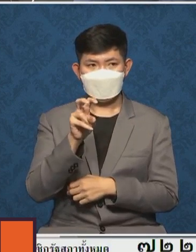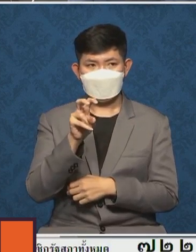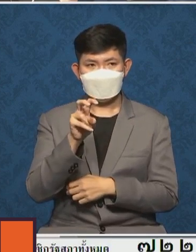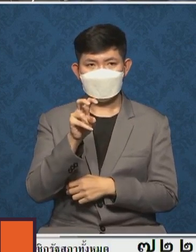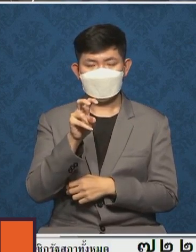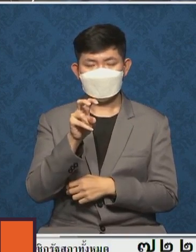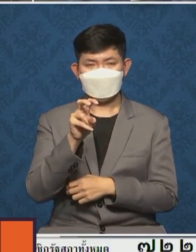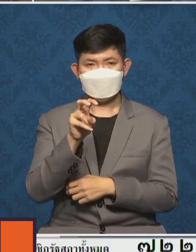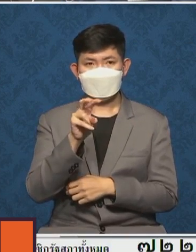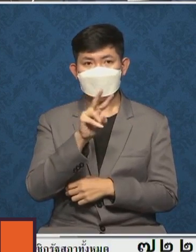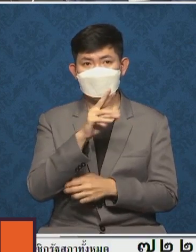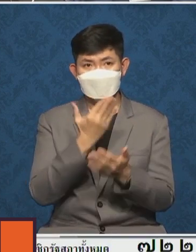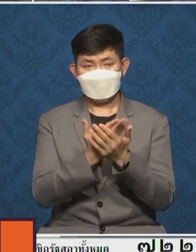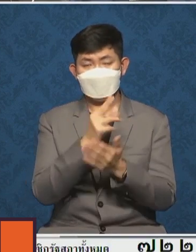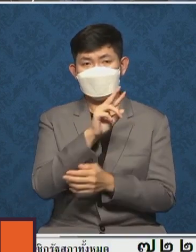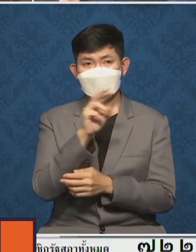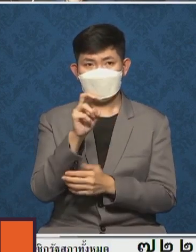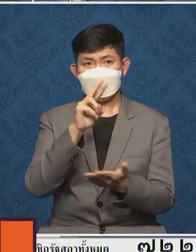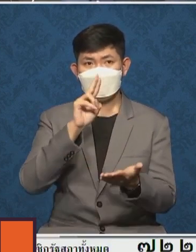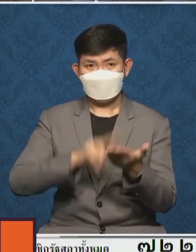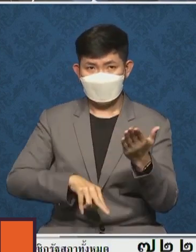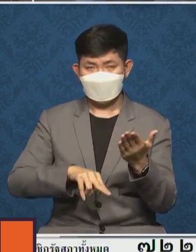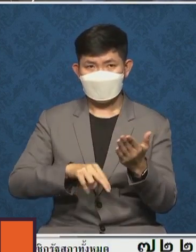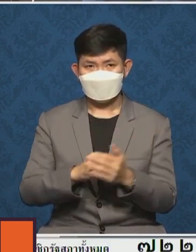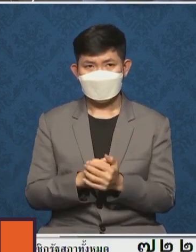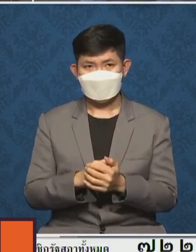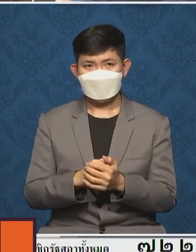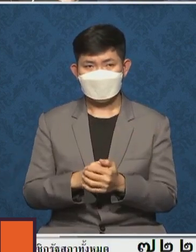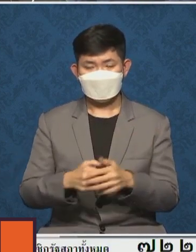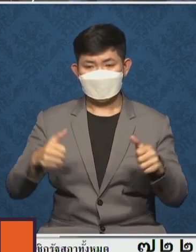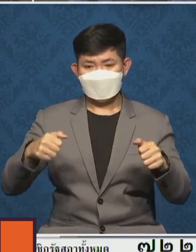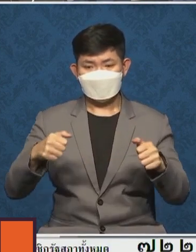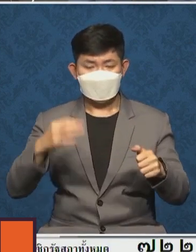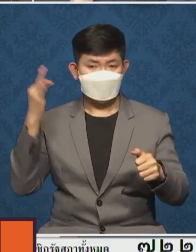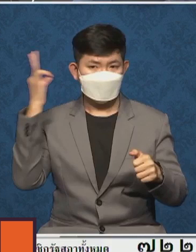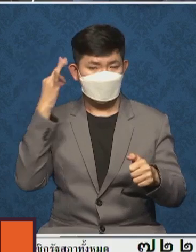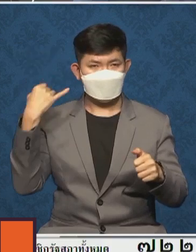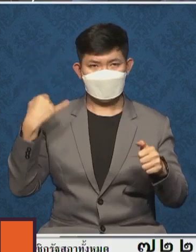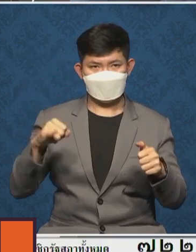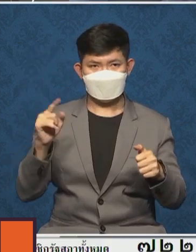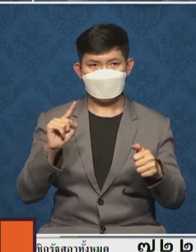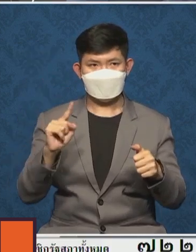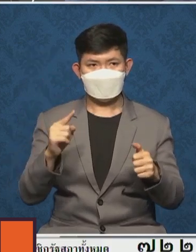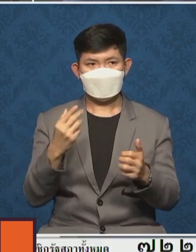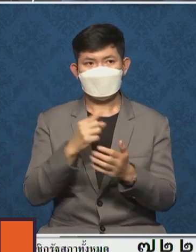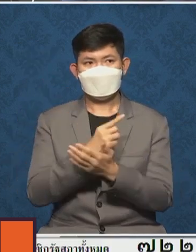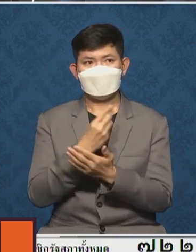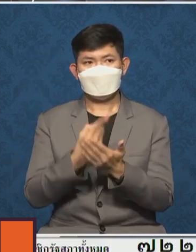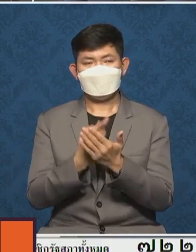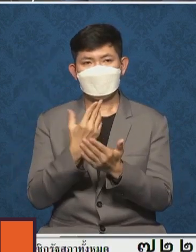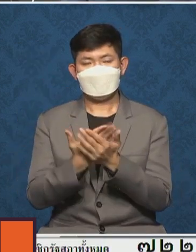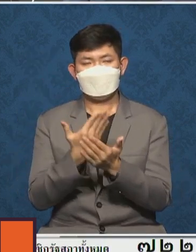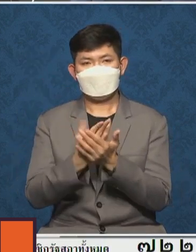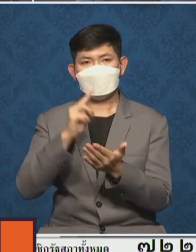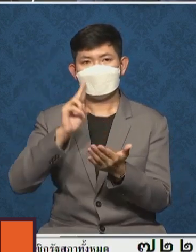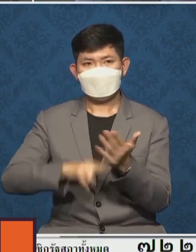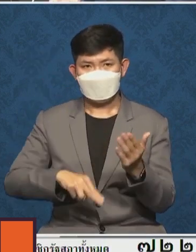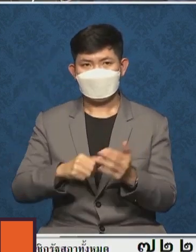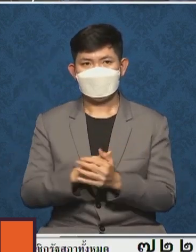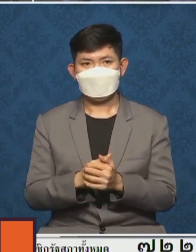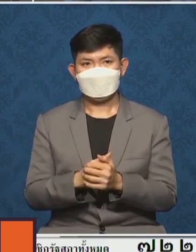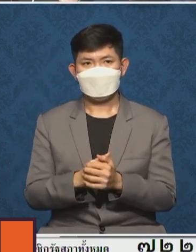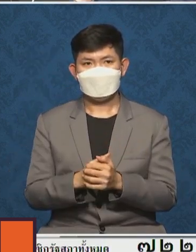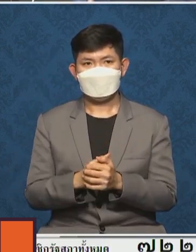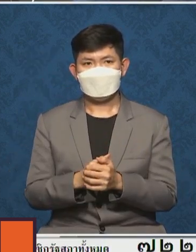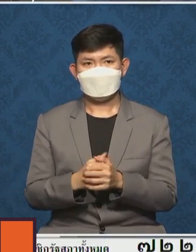ากับว่าสัญญาณการติดตั้งสัญญาณเสียงไม่ตรงกับชนิดของรถมีค่าเท่ากับ1วันปรับการขับขี่ทับเส้นแบ่งจราจรก็มีค่าเ